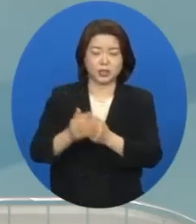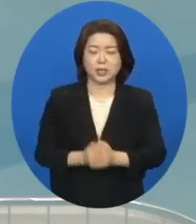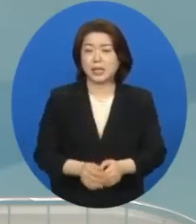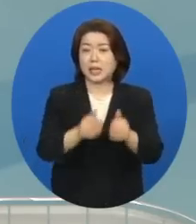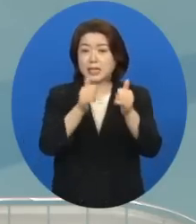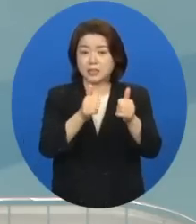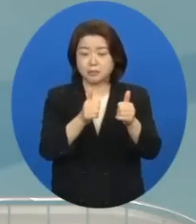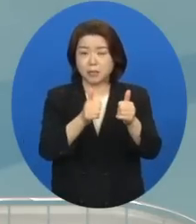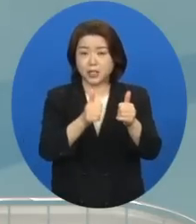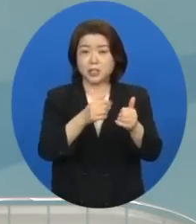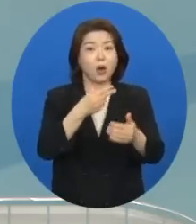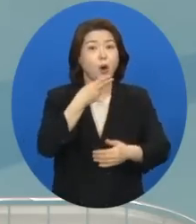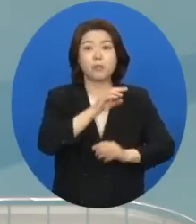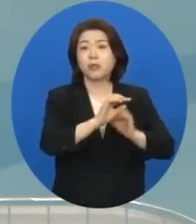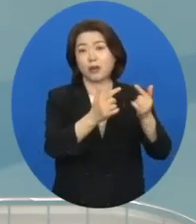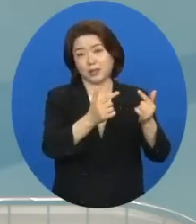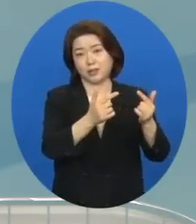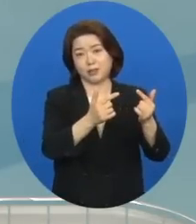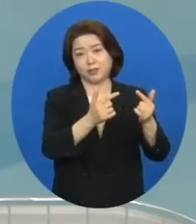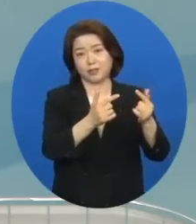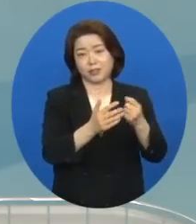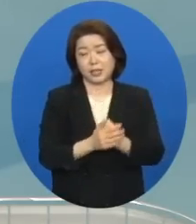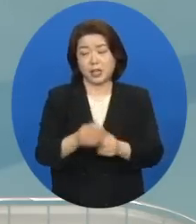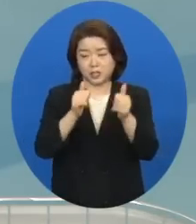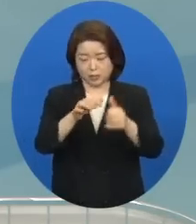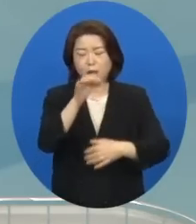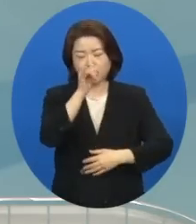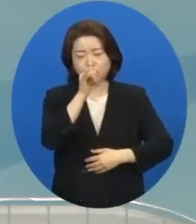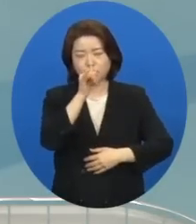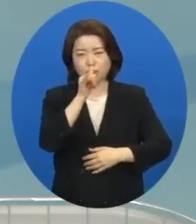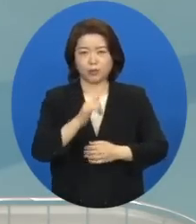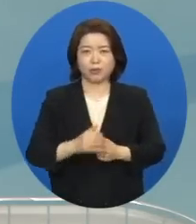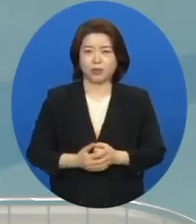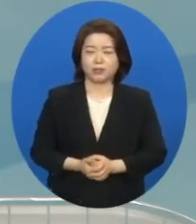심판이 없다는 건 아닙니다. 심판이 있습니다.